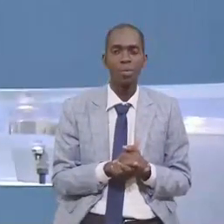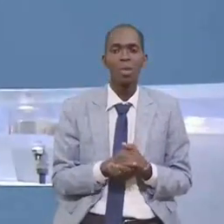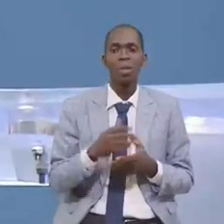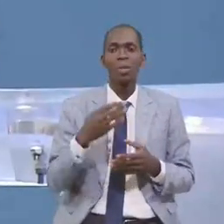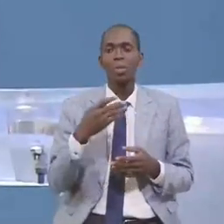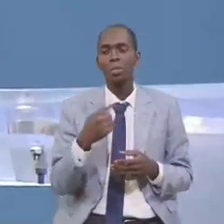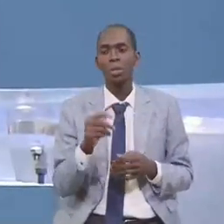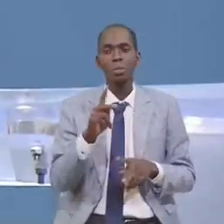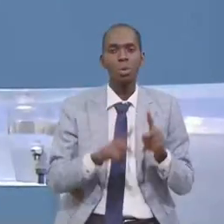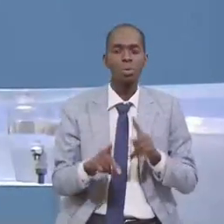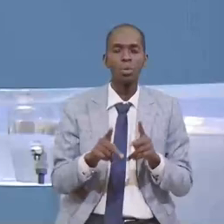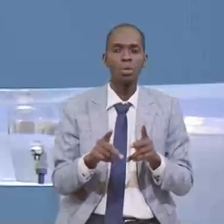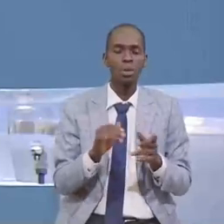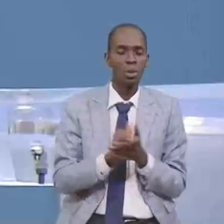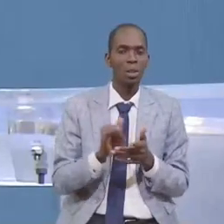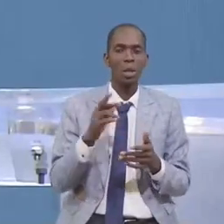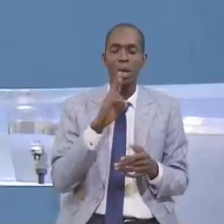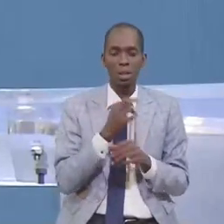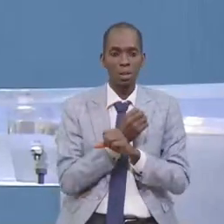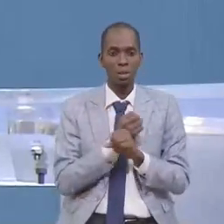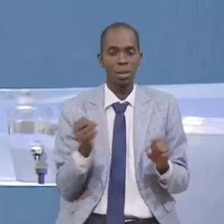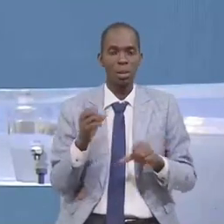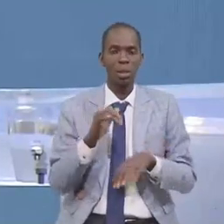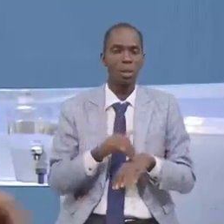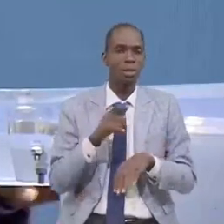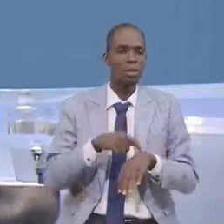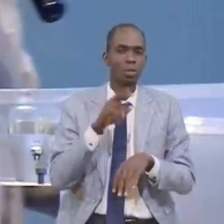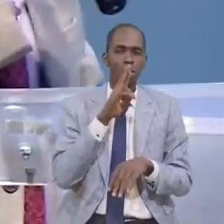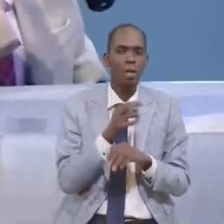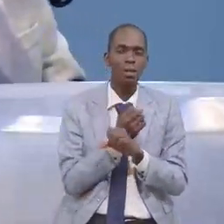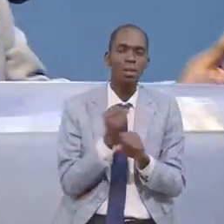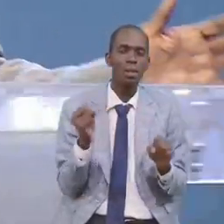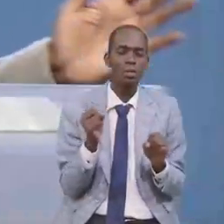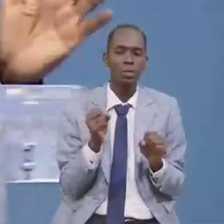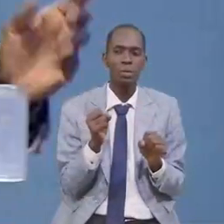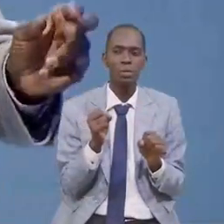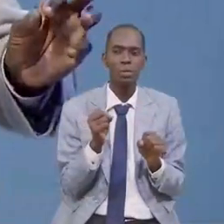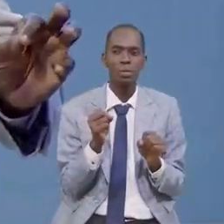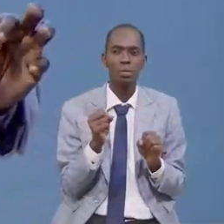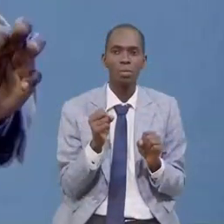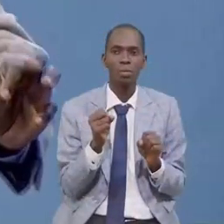Ceux-là qui étaient sauvés au moment où tu étais sauvé,